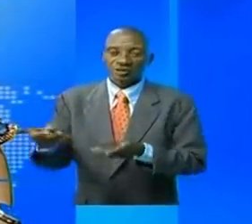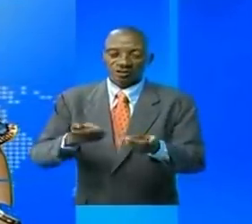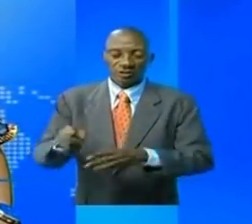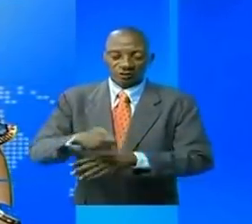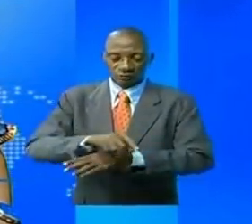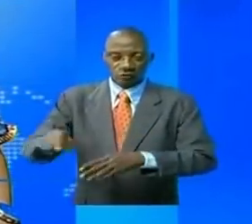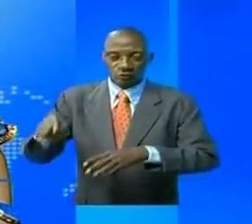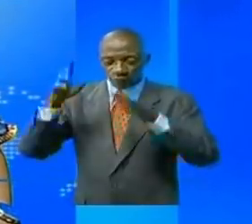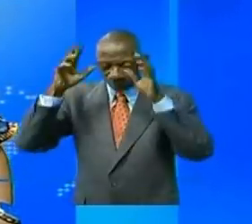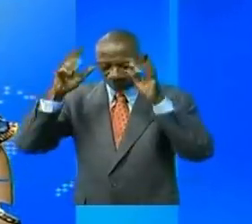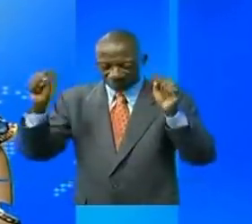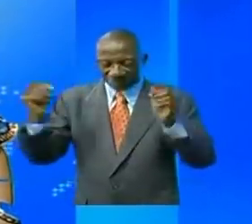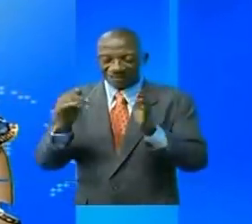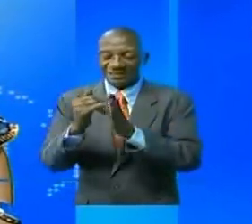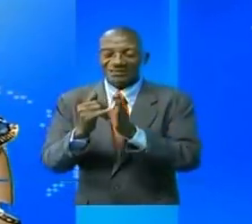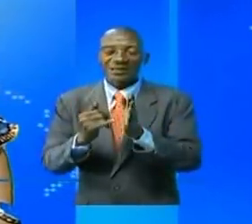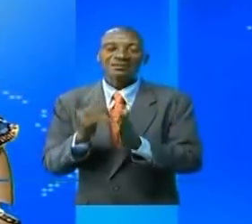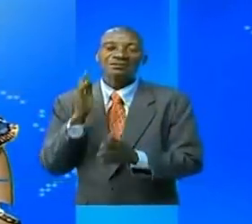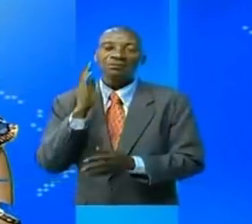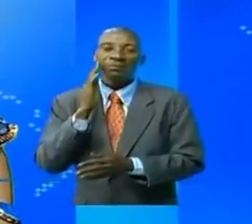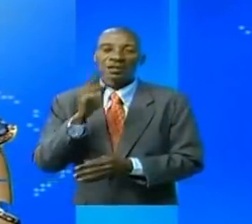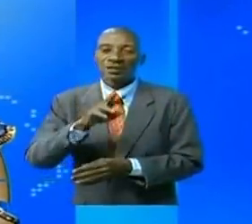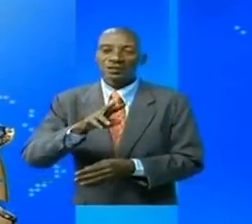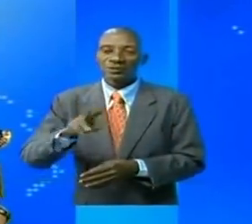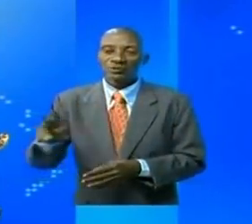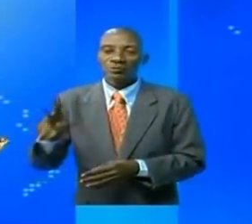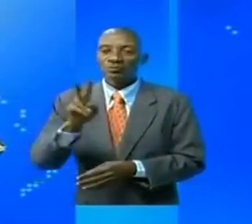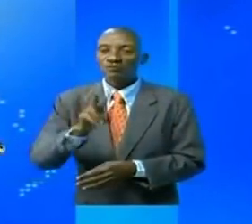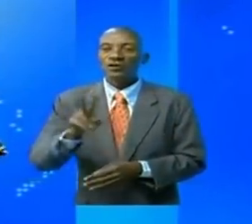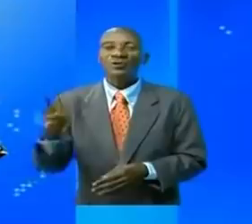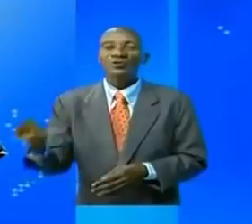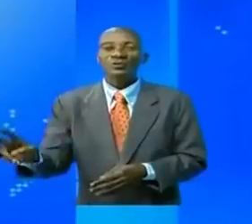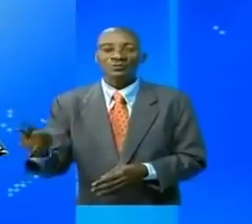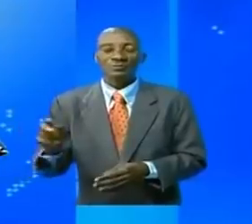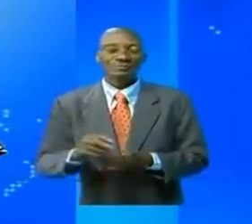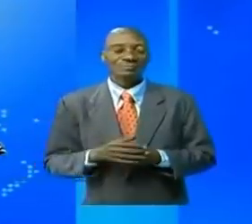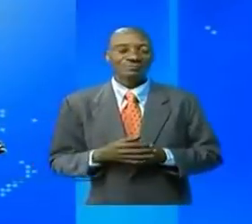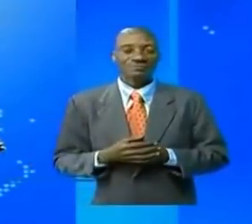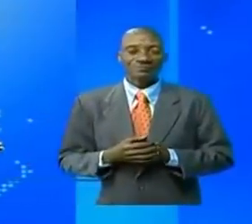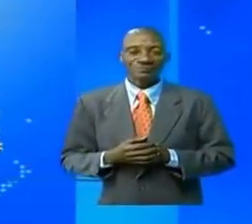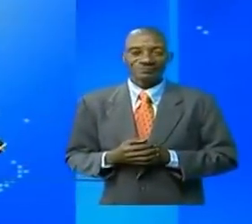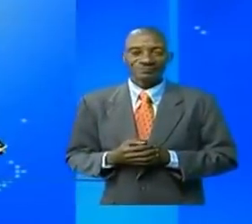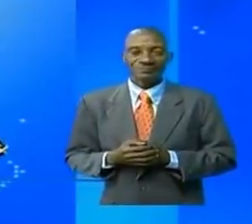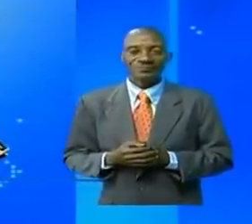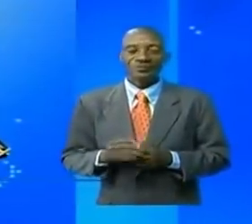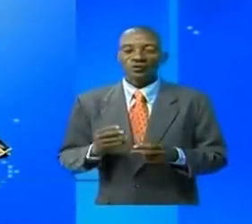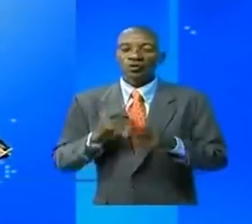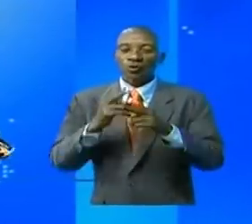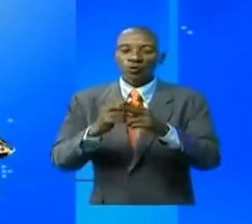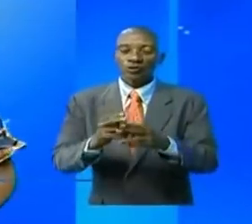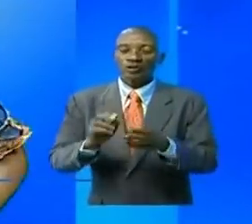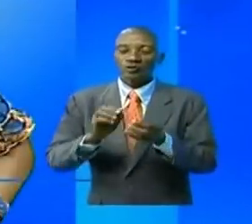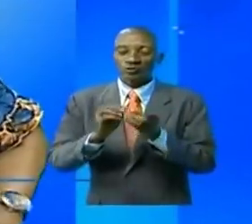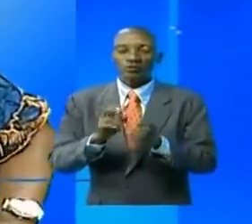de la République, Guilé Nyembo, directeur de cabinet. Ordonnance numéro